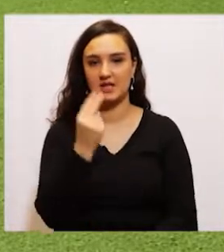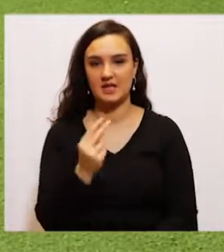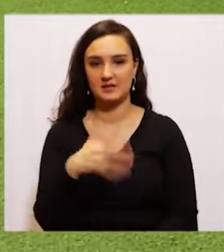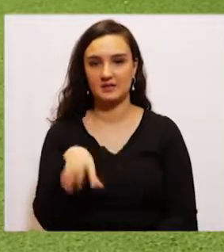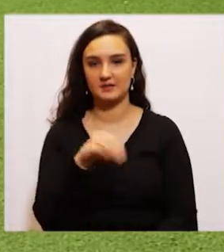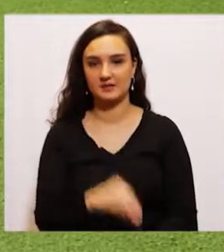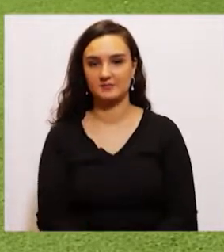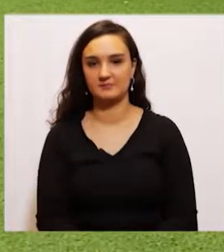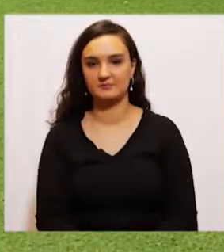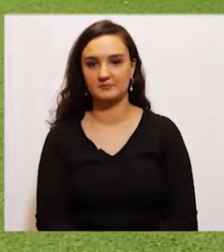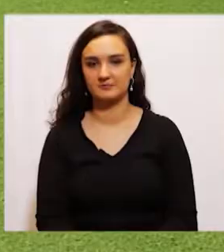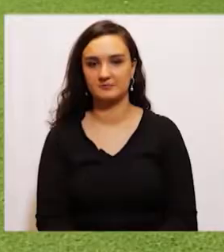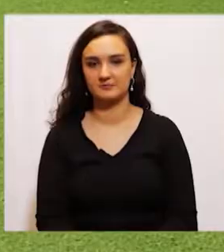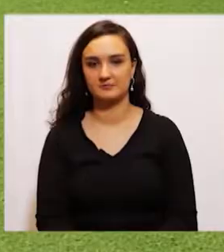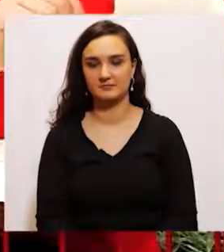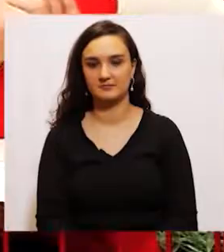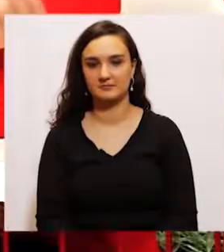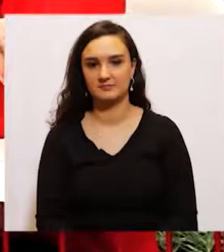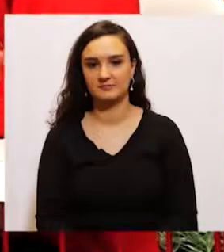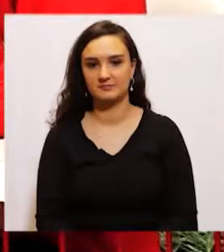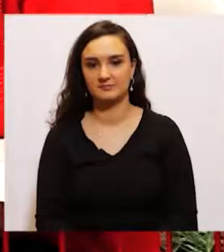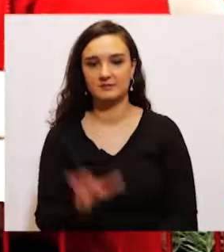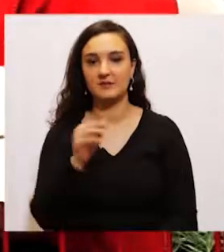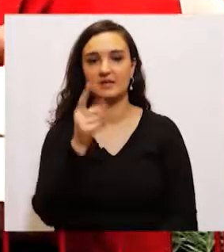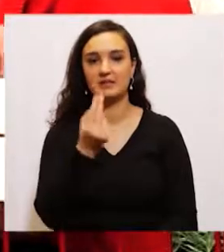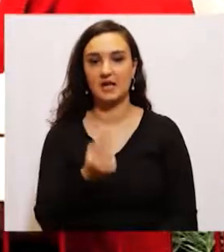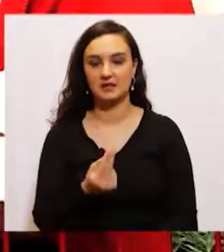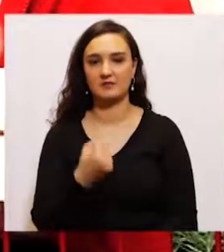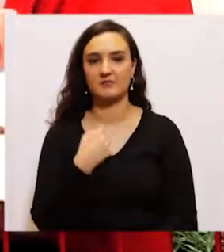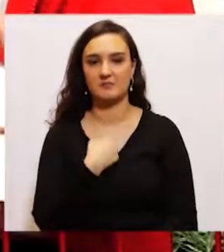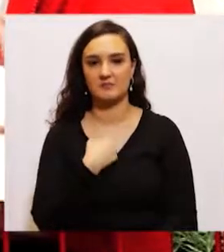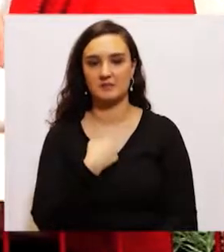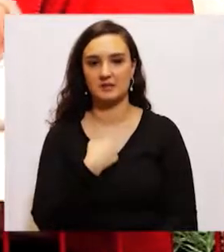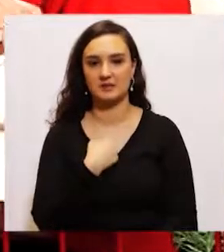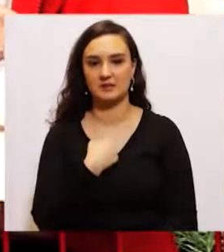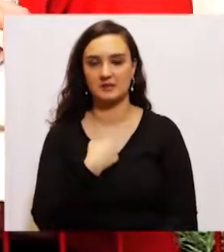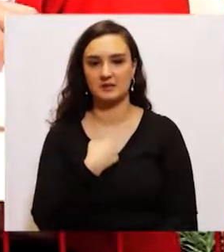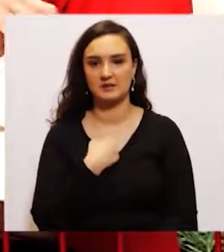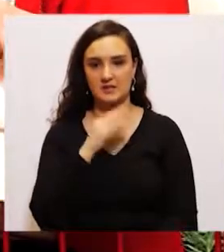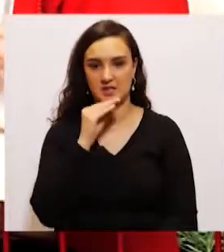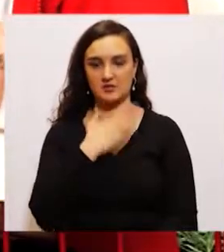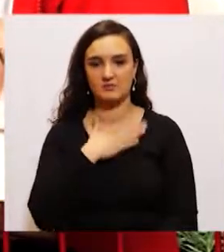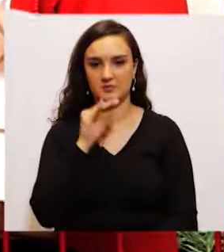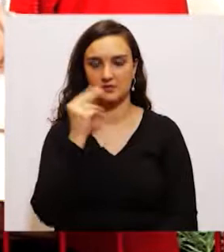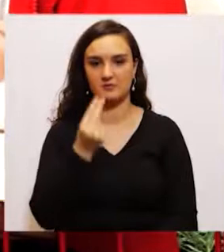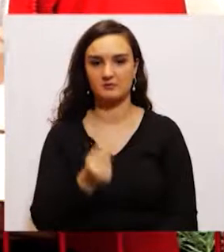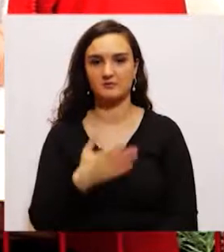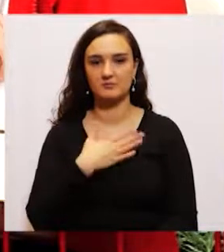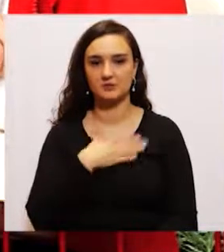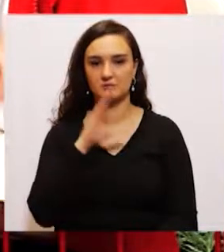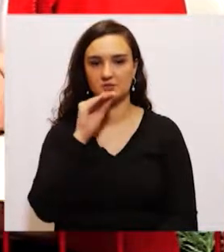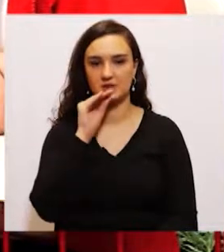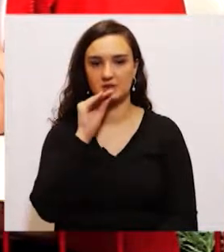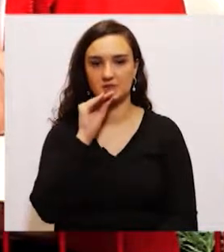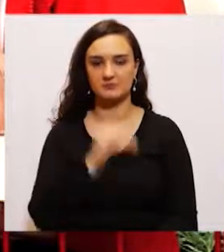დახატავენ. ანასტასია და ლუკა, თქვენ რას დახატავთ? მე შენ ძაღლს? შენ? მე ჩემ